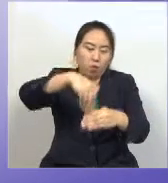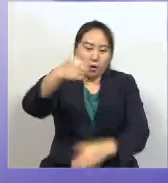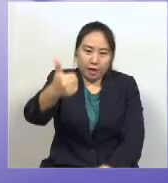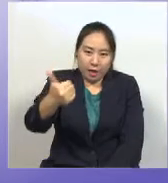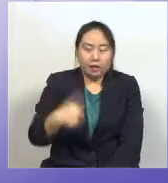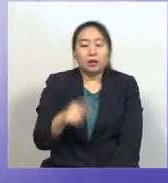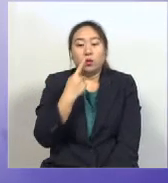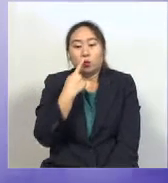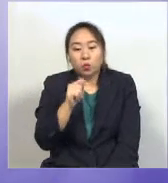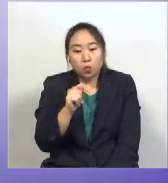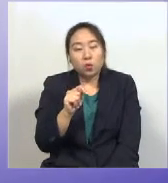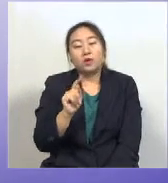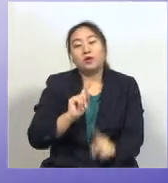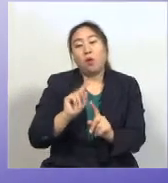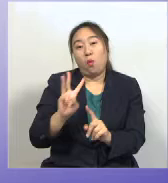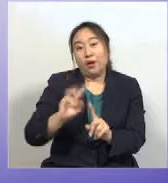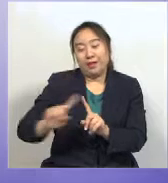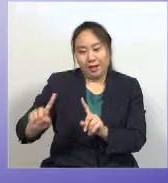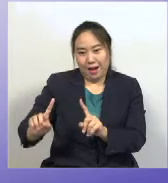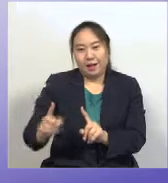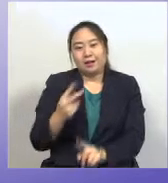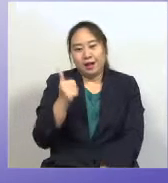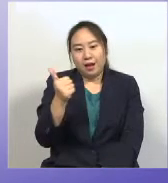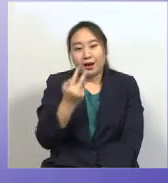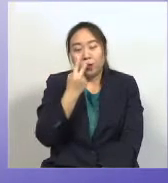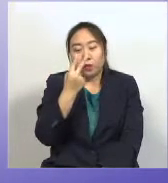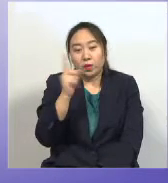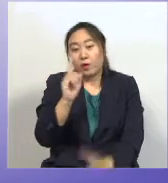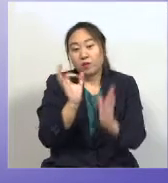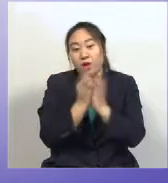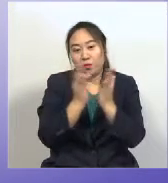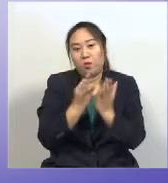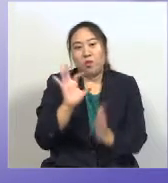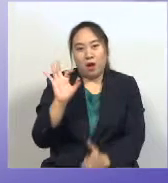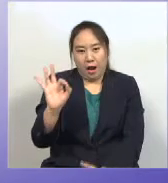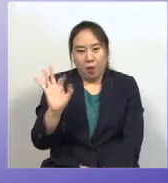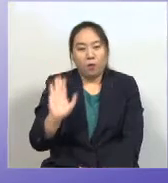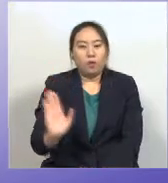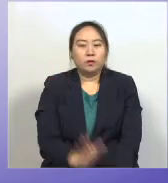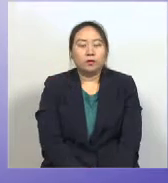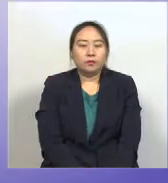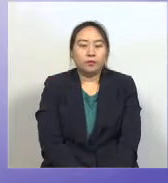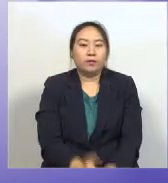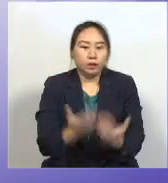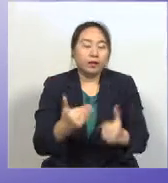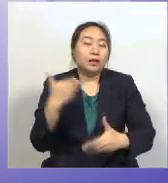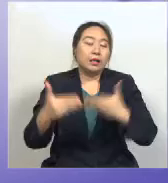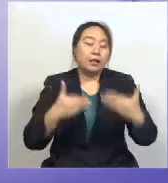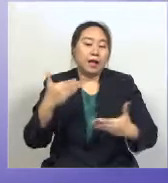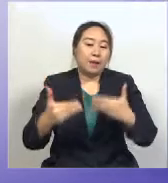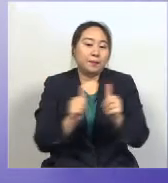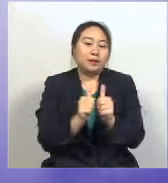ง True Money Wallet รายละเอียดต่างๆคุณผู้ชมสามารถติดตามได้ใน Facebook 9ค่ะ ก็เป็นอีกครั้งสำหรับกิจกรรม